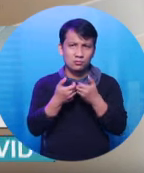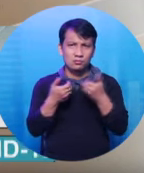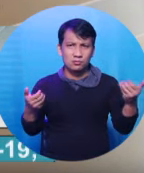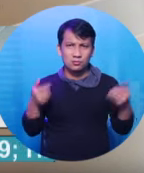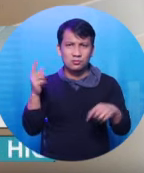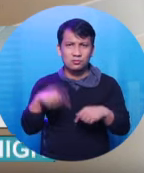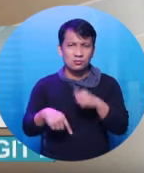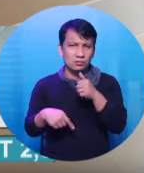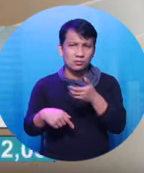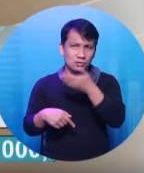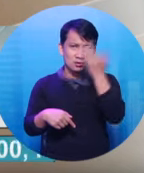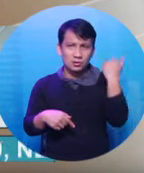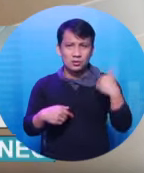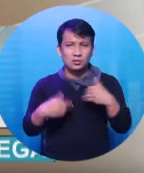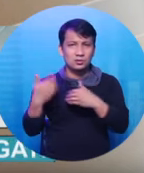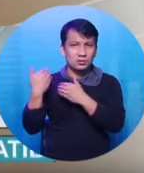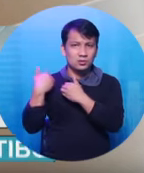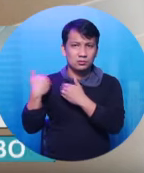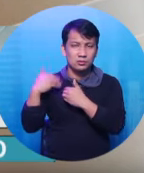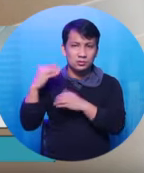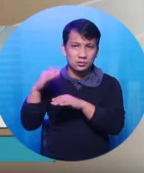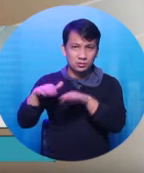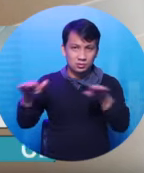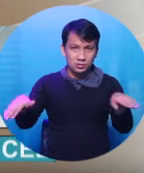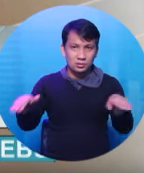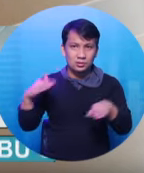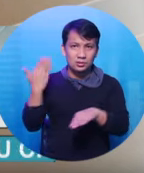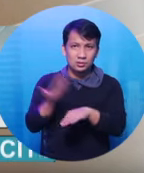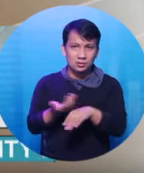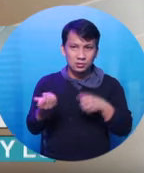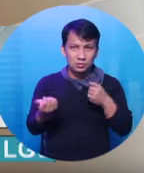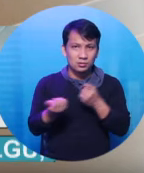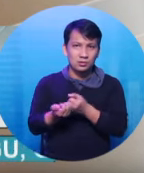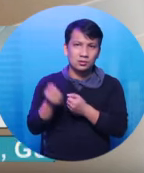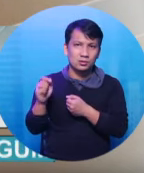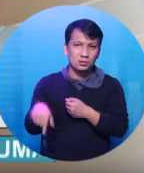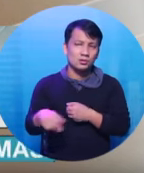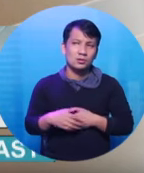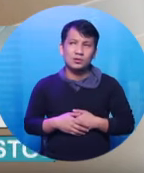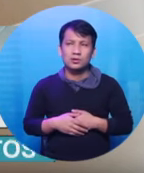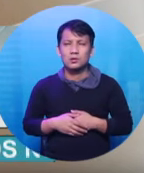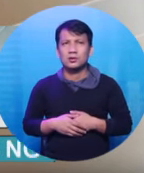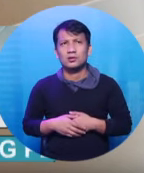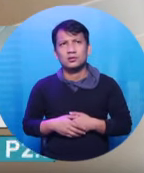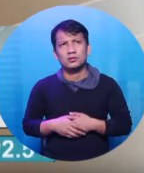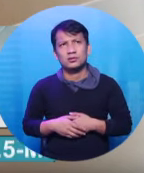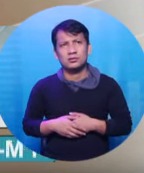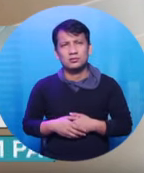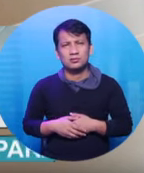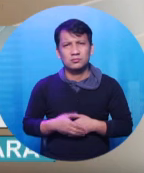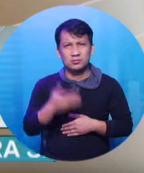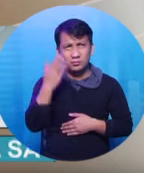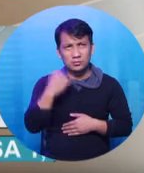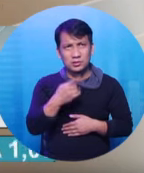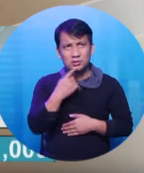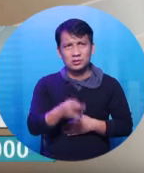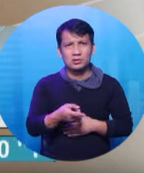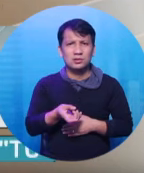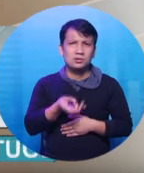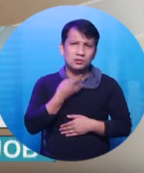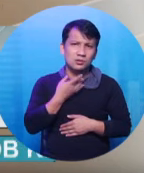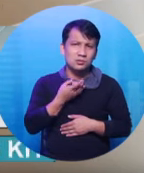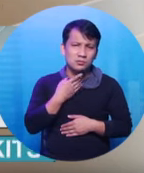kayo, huwag mong kalimutan ng ano mo sa anak mo. Sabi ko po sa kanya. Okay. Bakit ganito siya? Binabastos